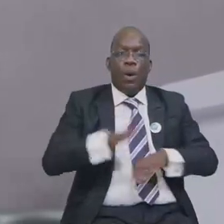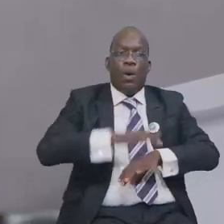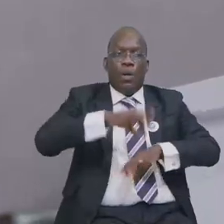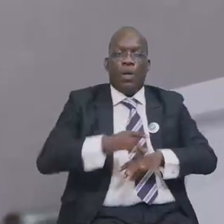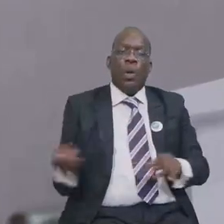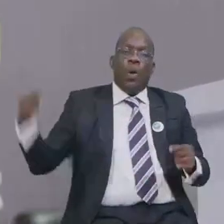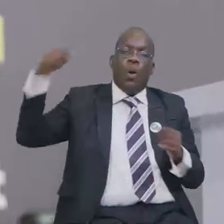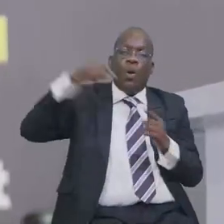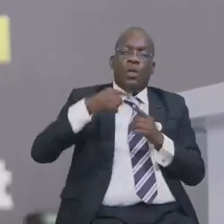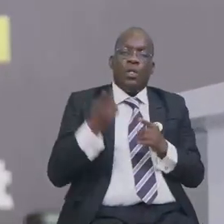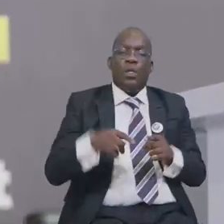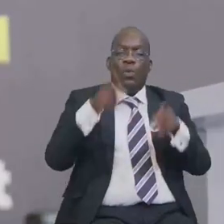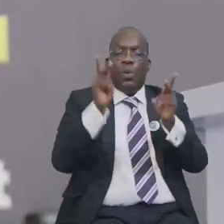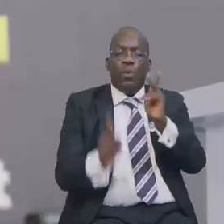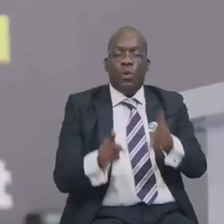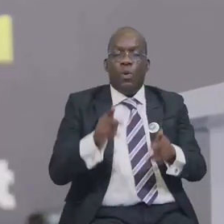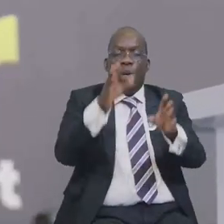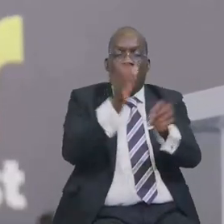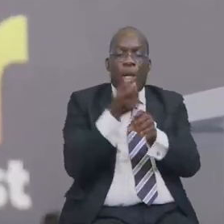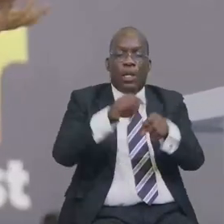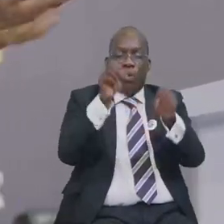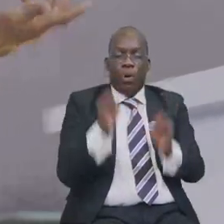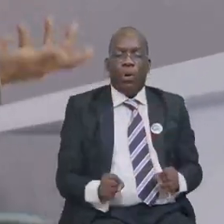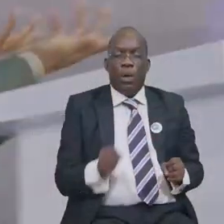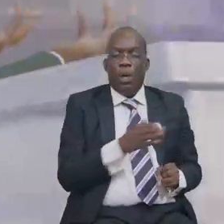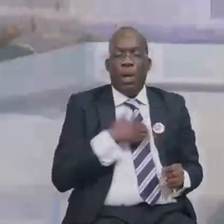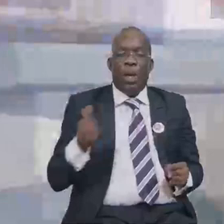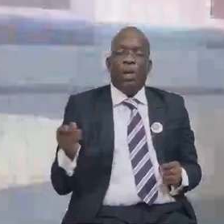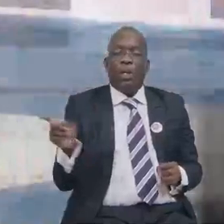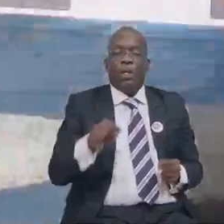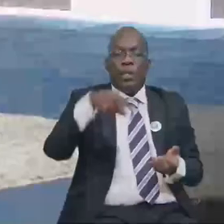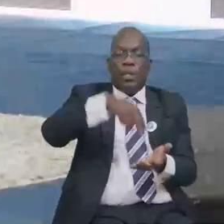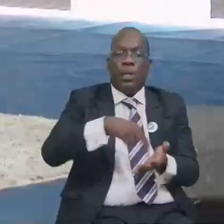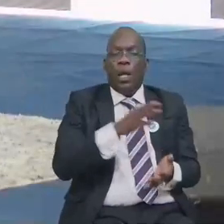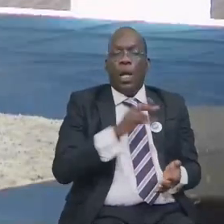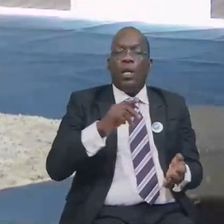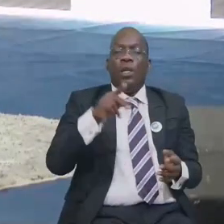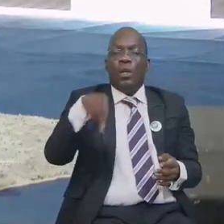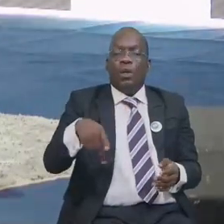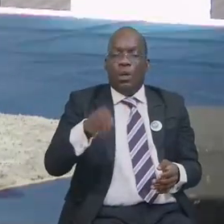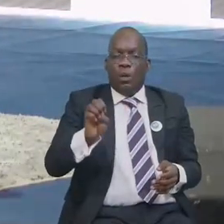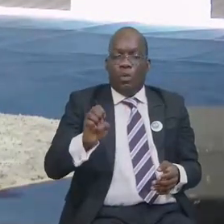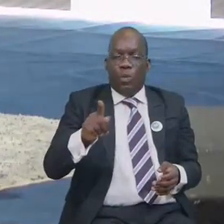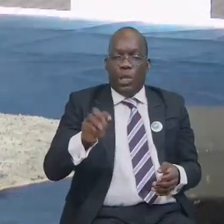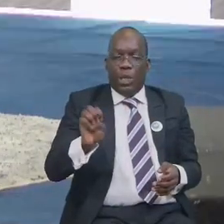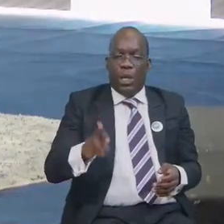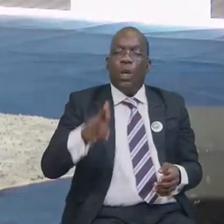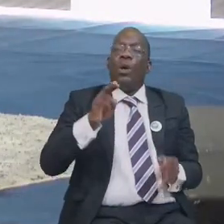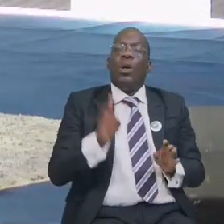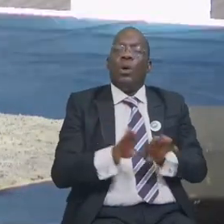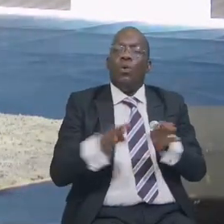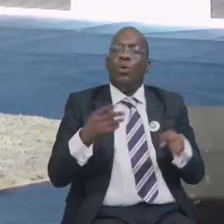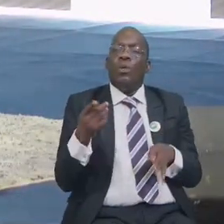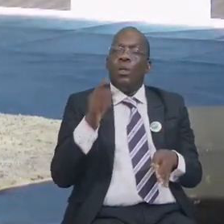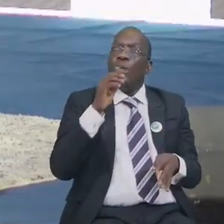Jusqu'à ce que les gens reçoivent la puissance pour se lever. Alors Pierre a ouvert la bouche. Et quand